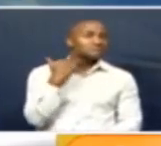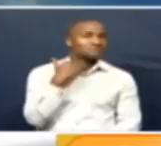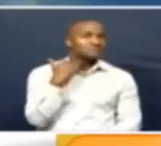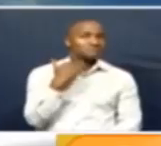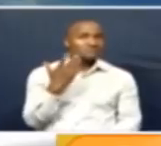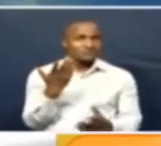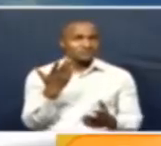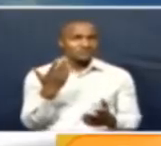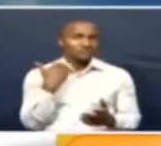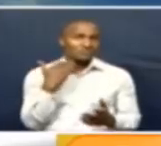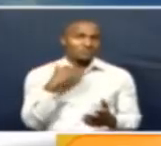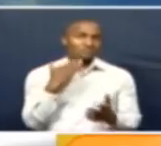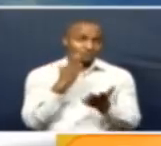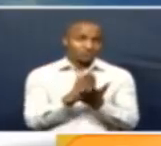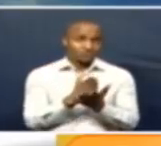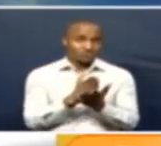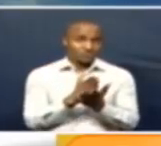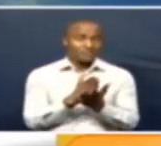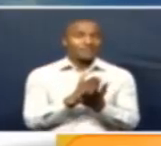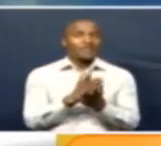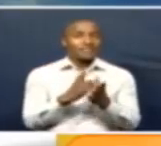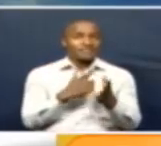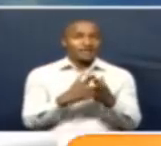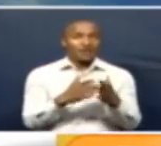kufanya robbery. Alafu sasa nikarudi